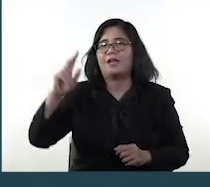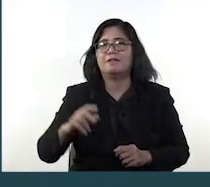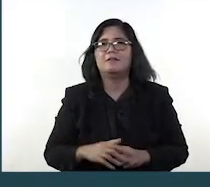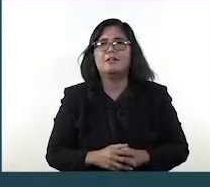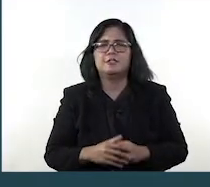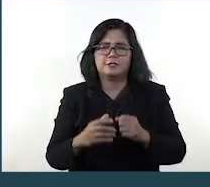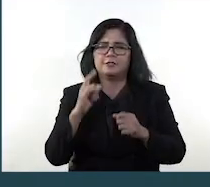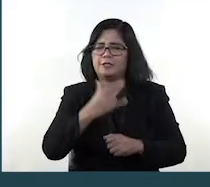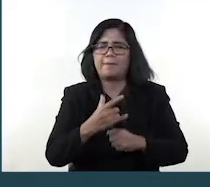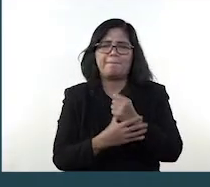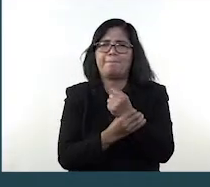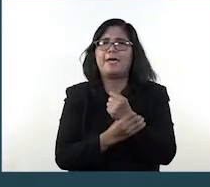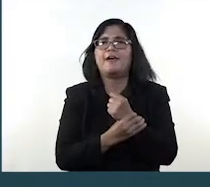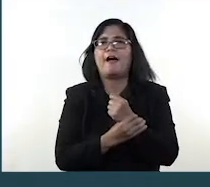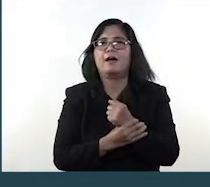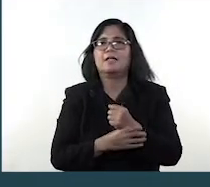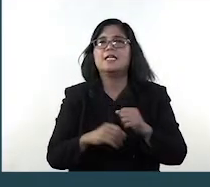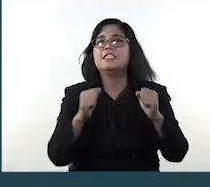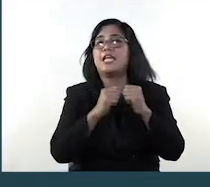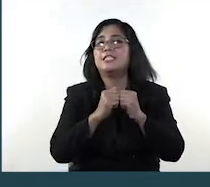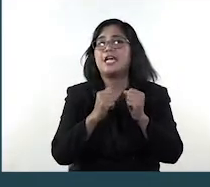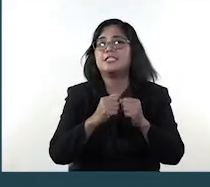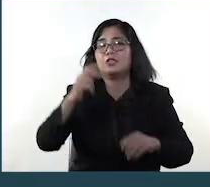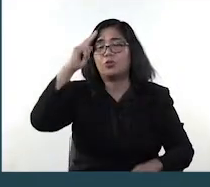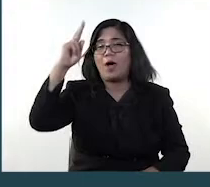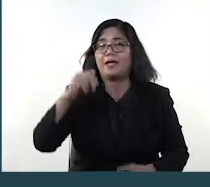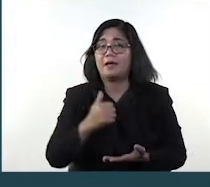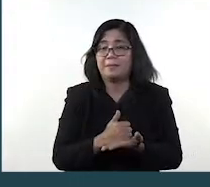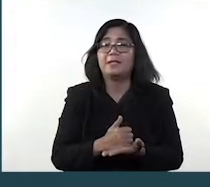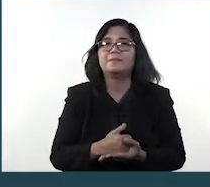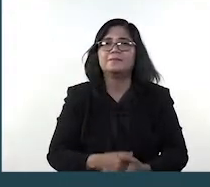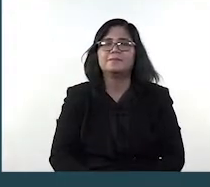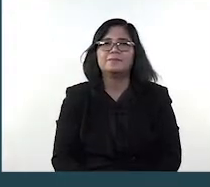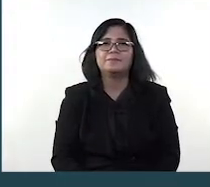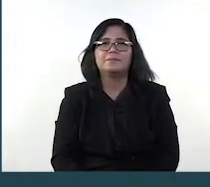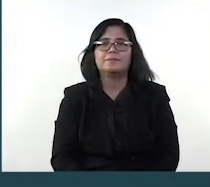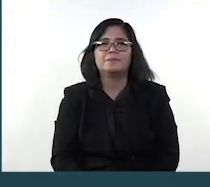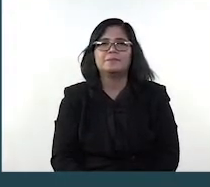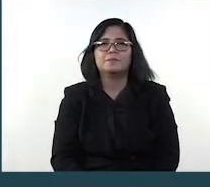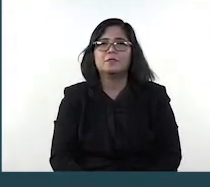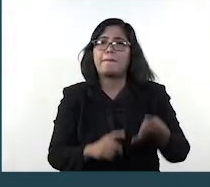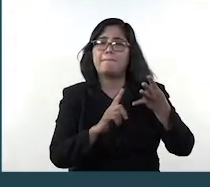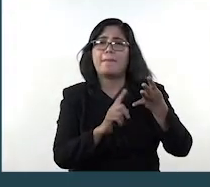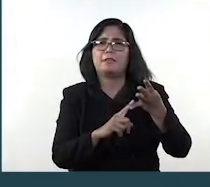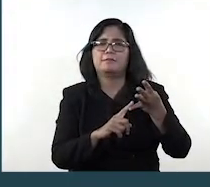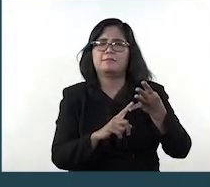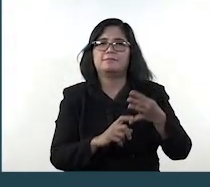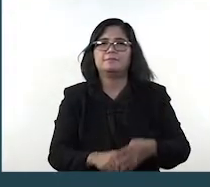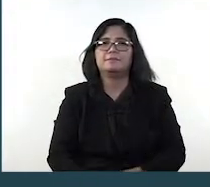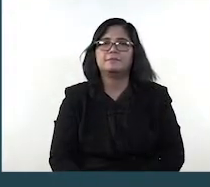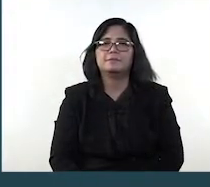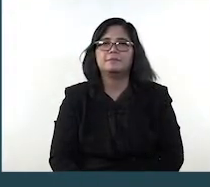apa yang Tuhan sudah Nyatakan baginya link4 saya pelajari Adapun pentingnya untuk aktif dan memiliki